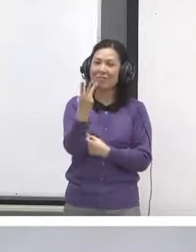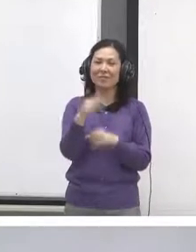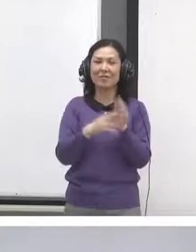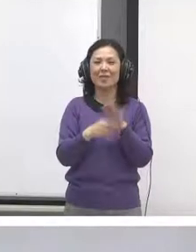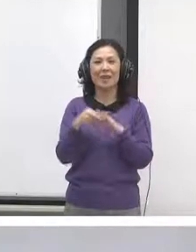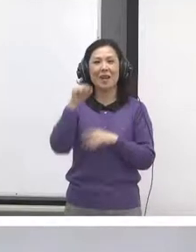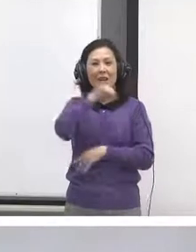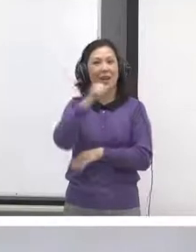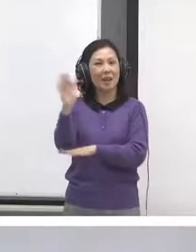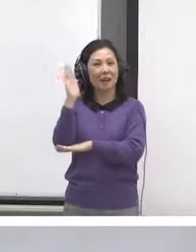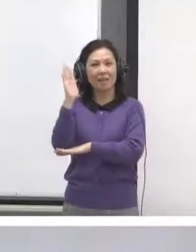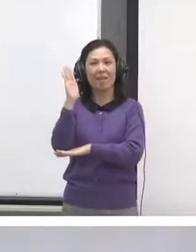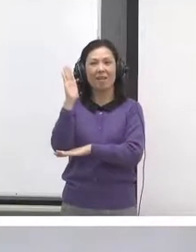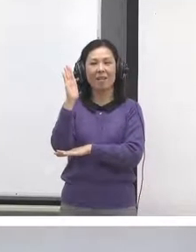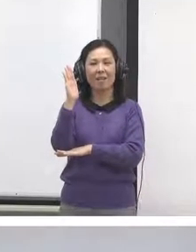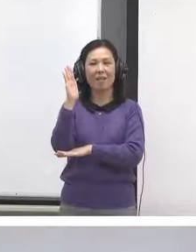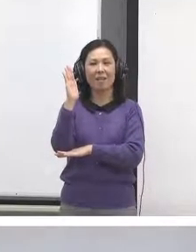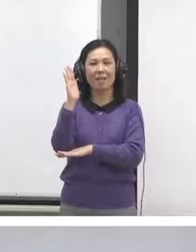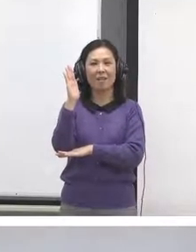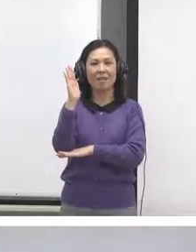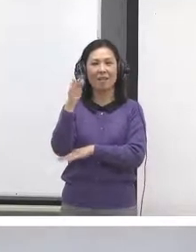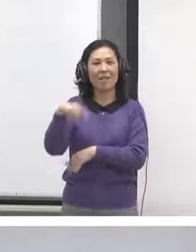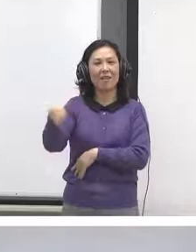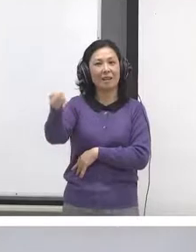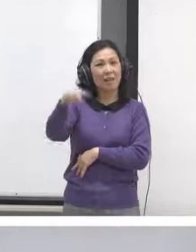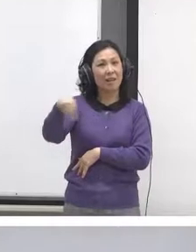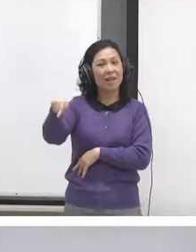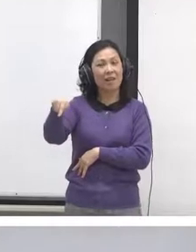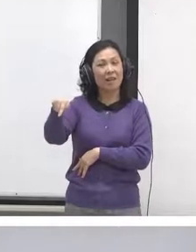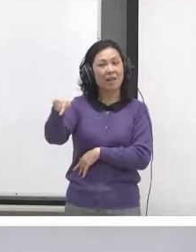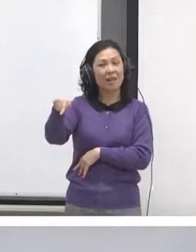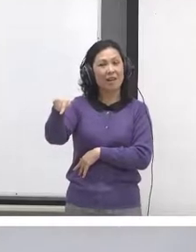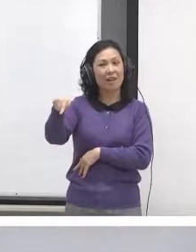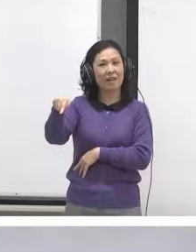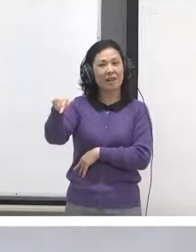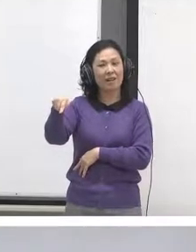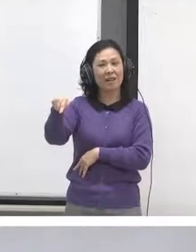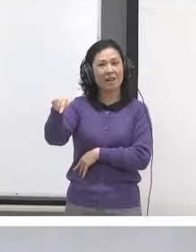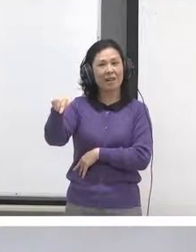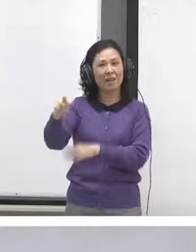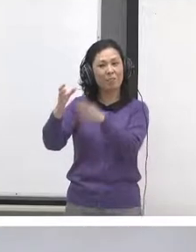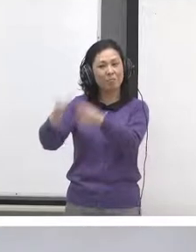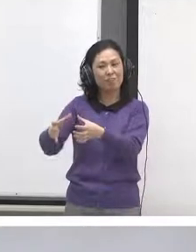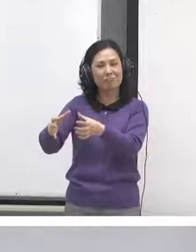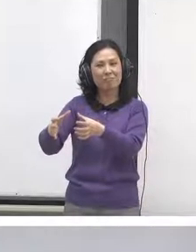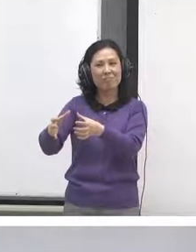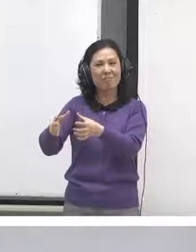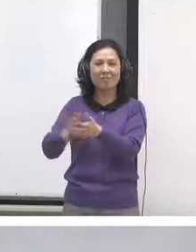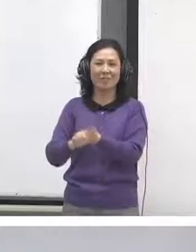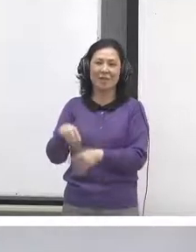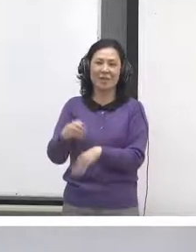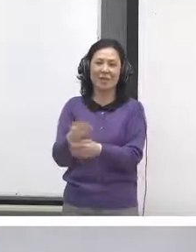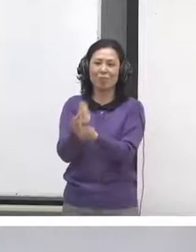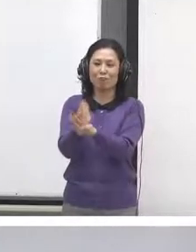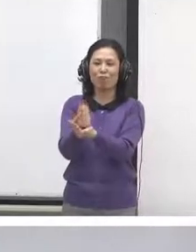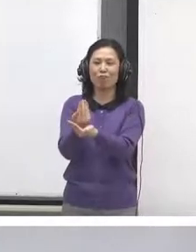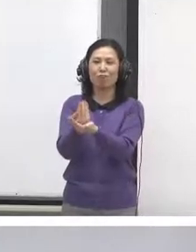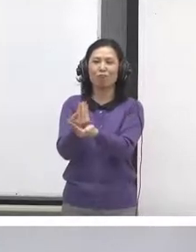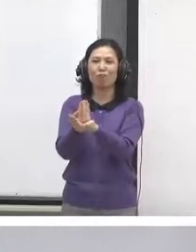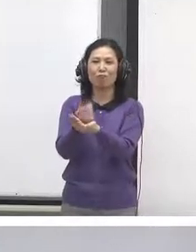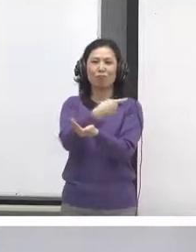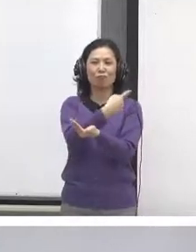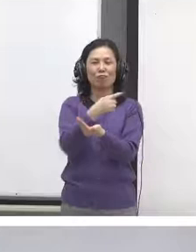government, they built this 石木鱼小 statue, milkfish kid, which is kind